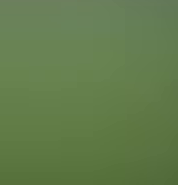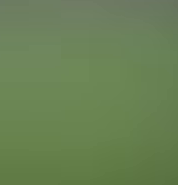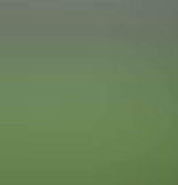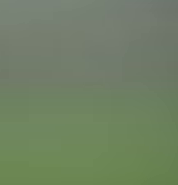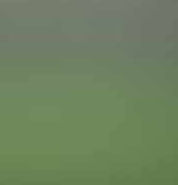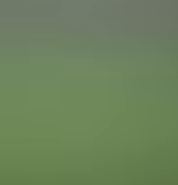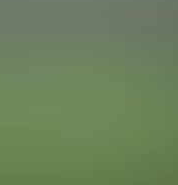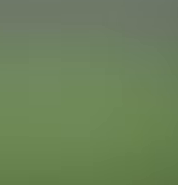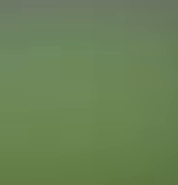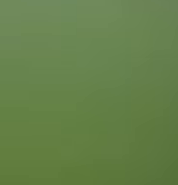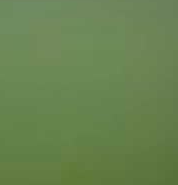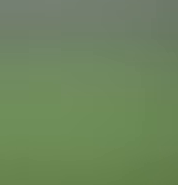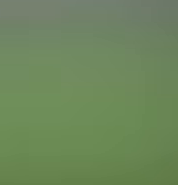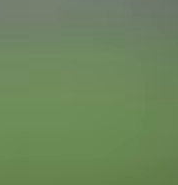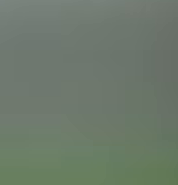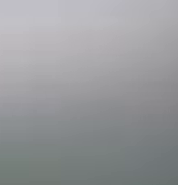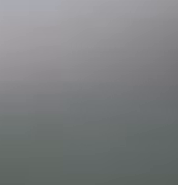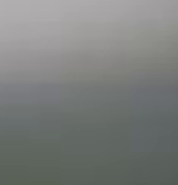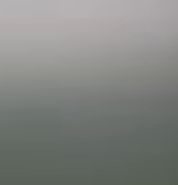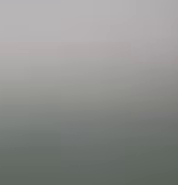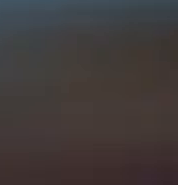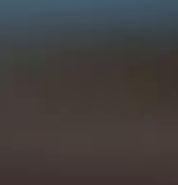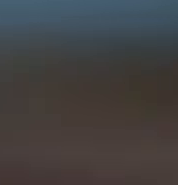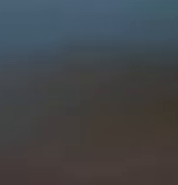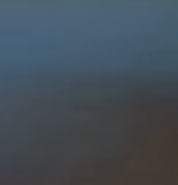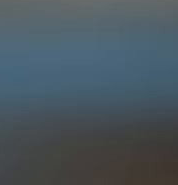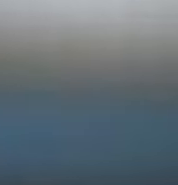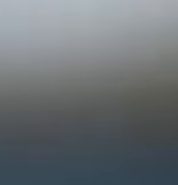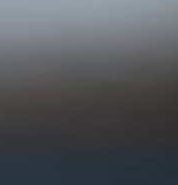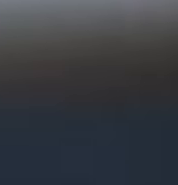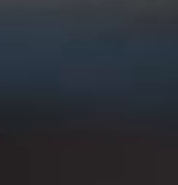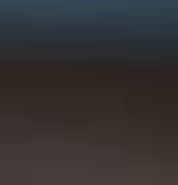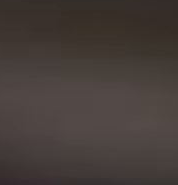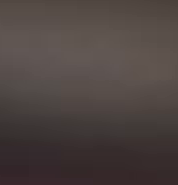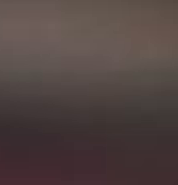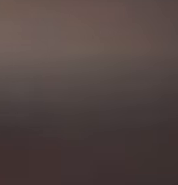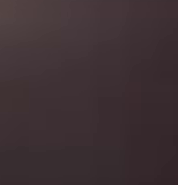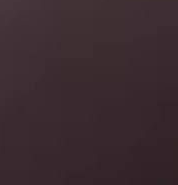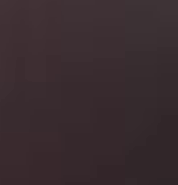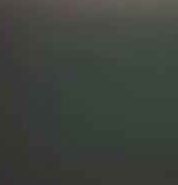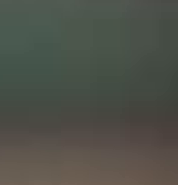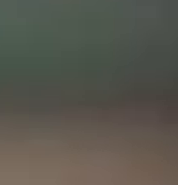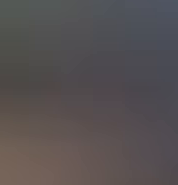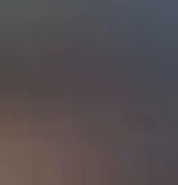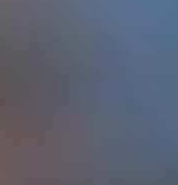permukiman mengakibatkan 20 rumah rusak, atap berterbangan, bahkan satu rumah di Kecamatan Ciberem roboh.